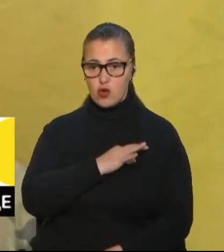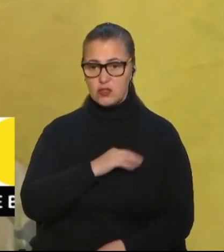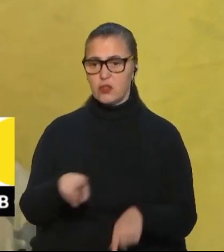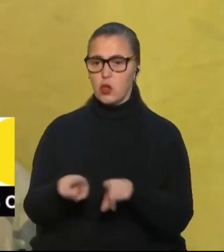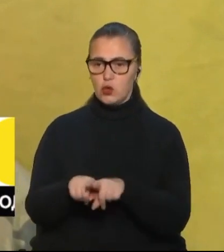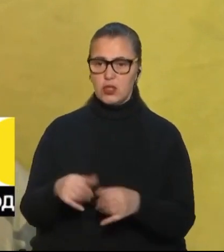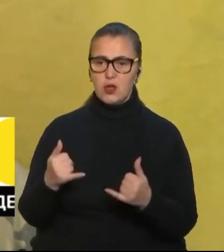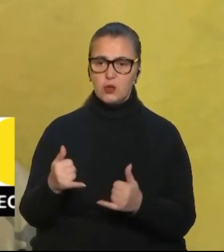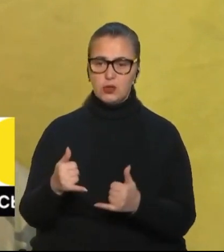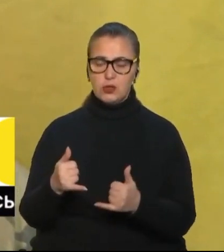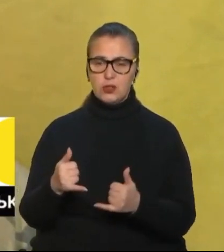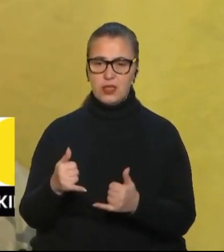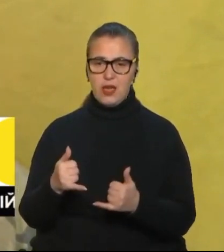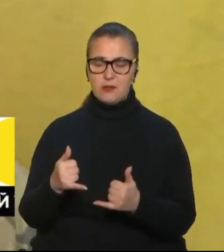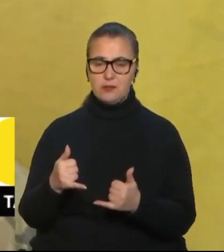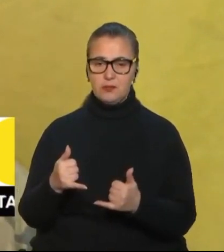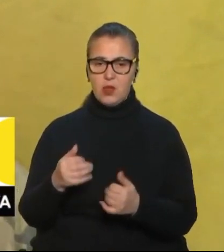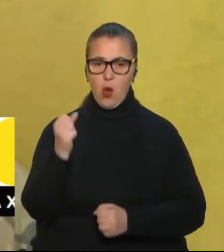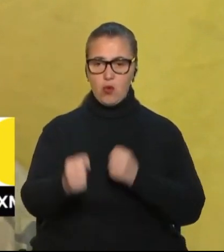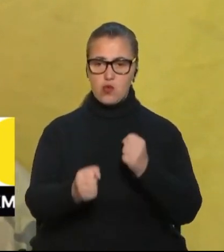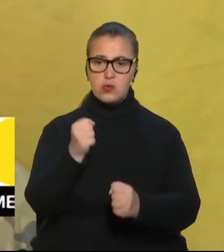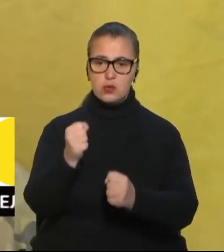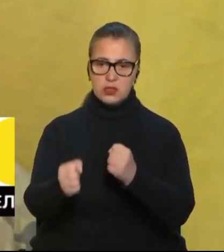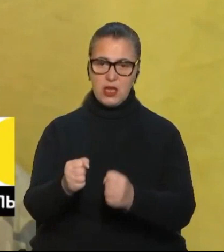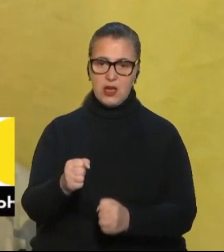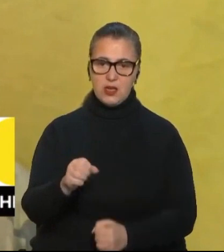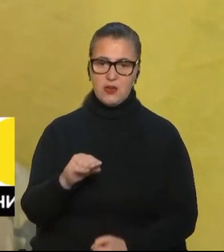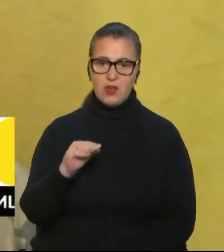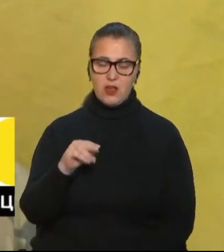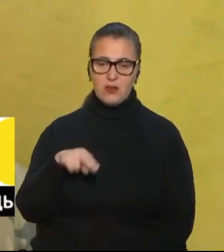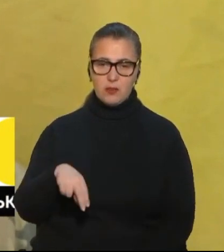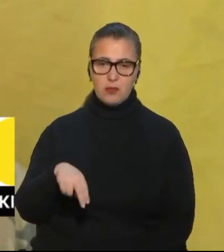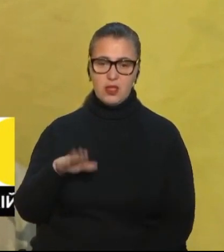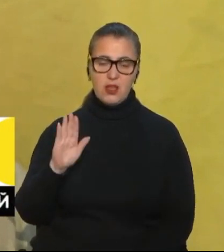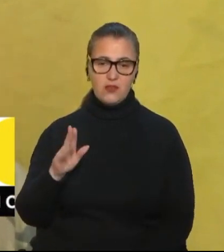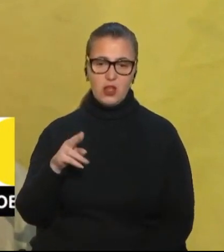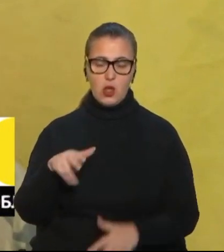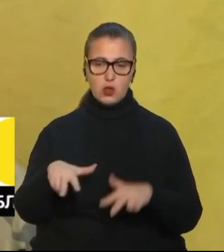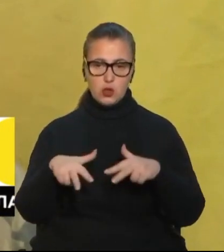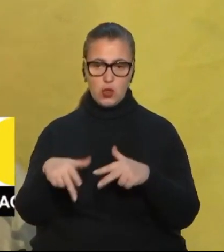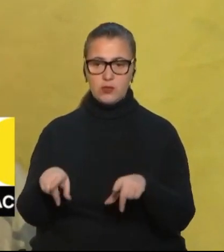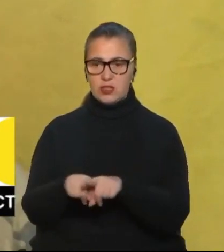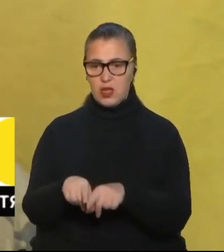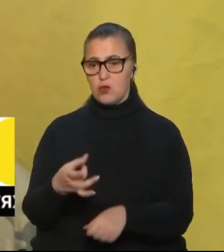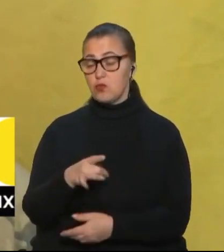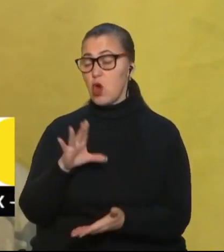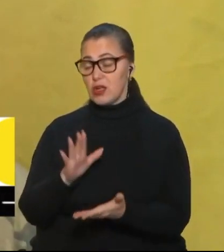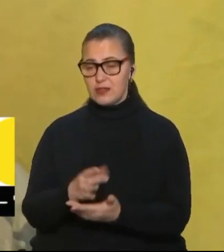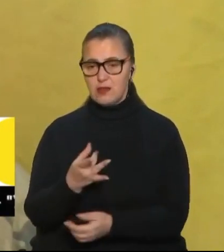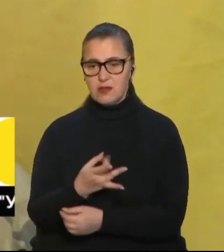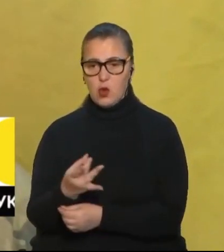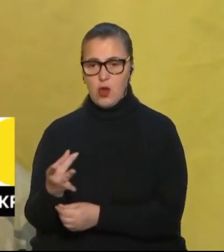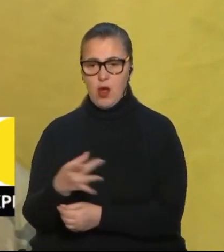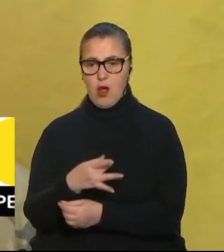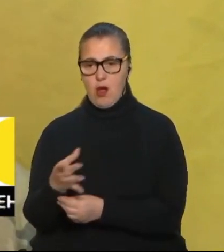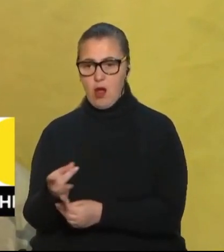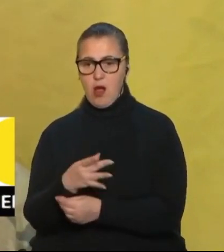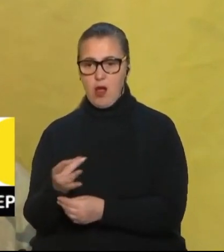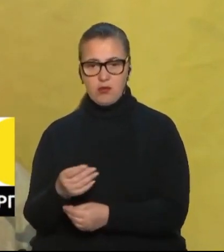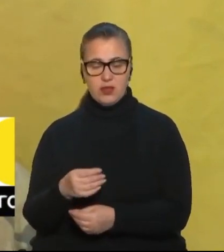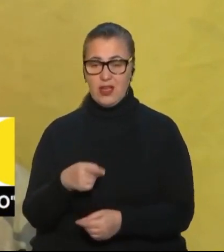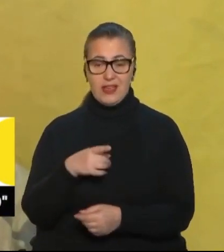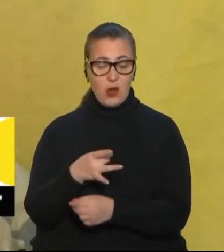і для нанесення ударів FPV-дронами, і також постійні обстріли. Обстрілів не зменшується, від